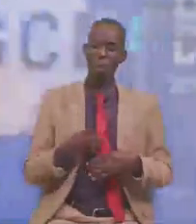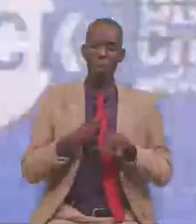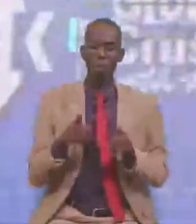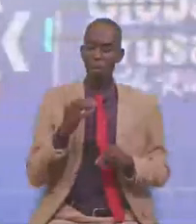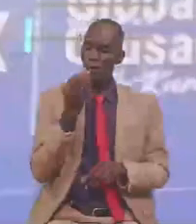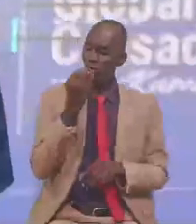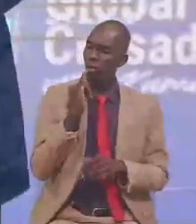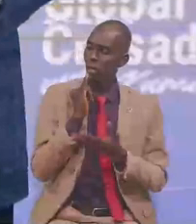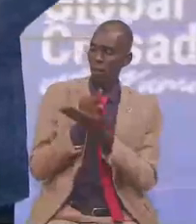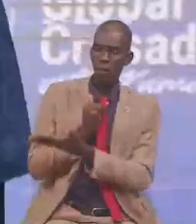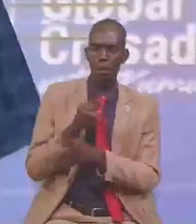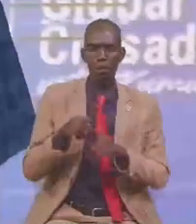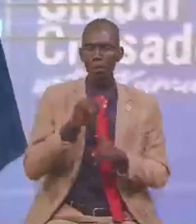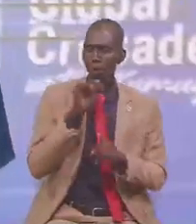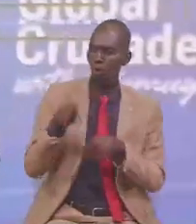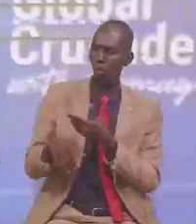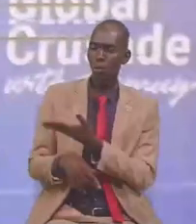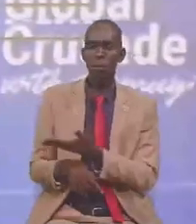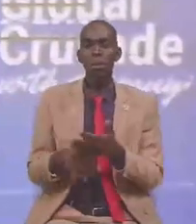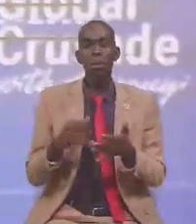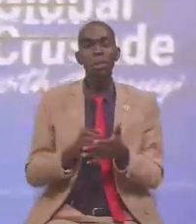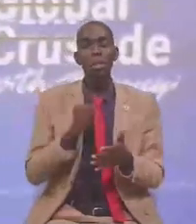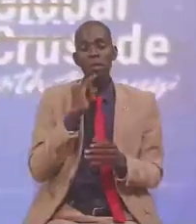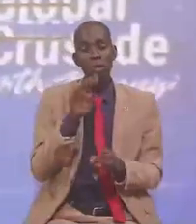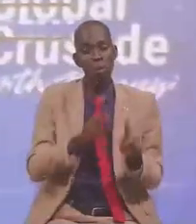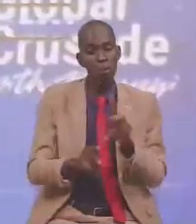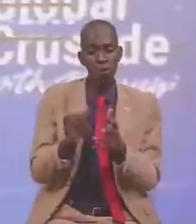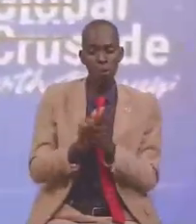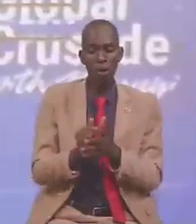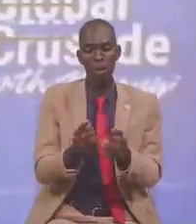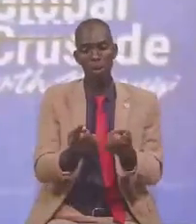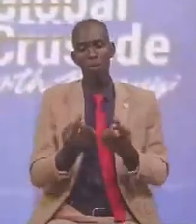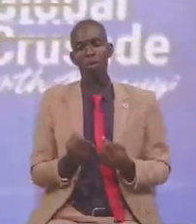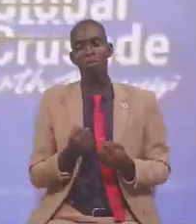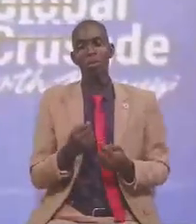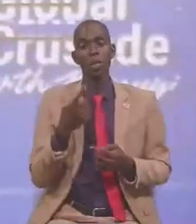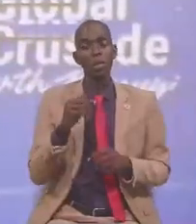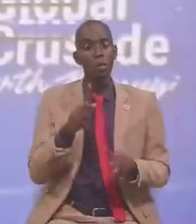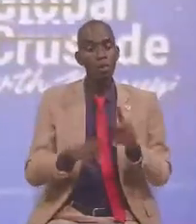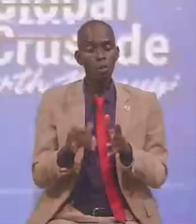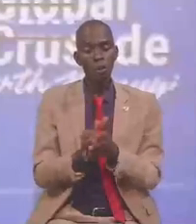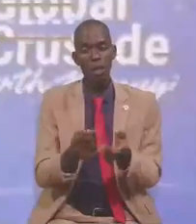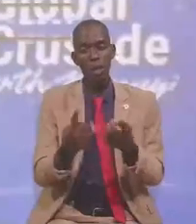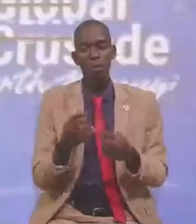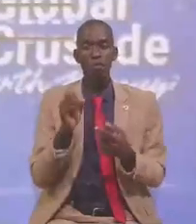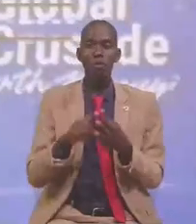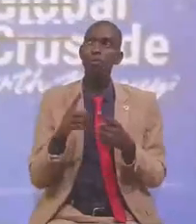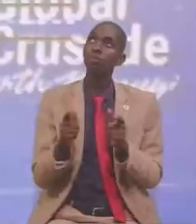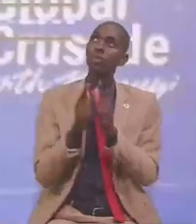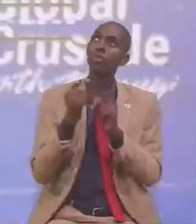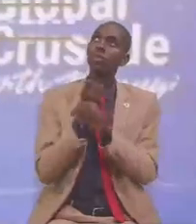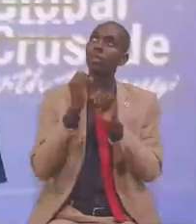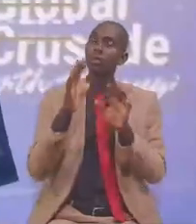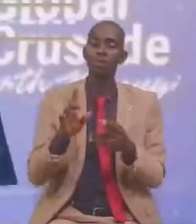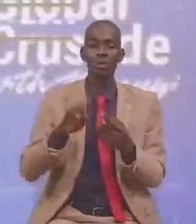disponible, mais tu n'es pas venu. Ce sont ceux qui viennent. Ceux qui viennent au Sauveur pour être sauvés,